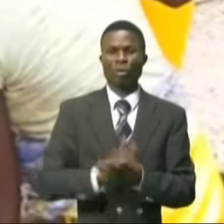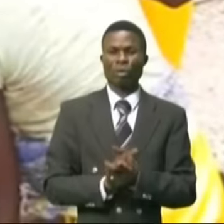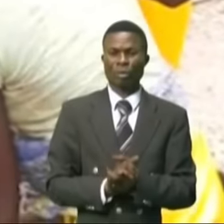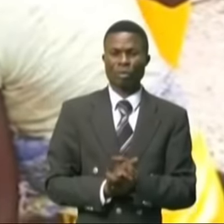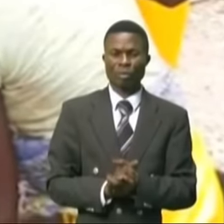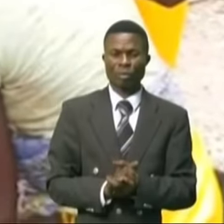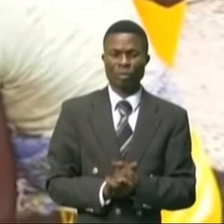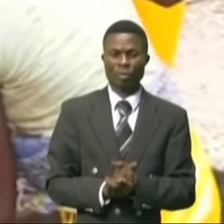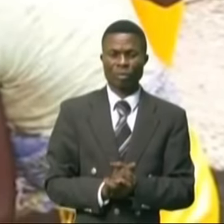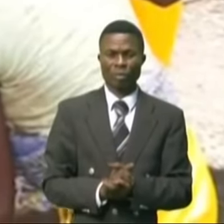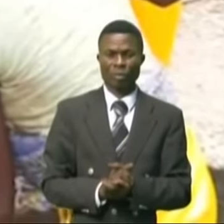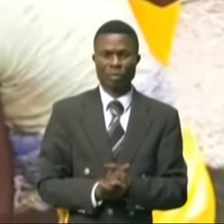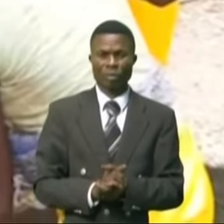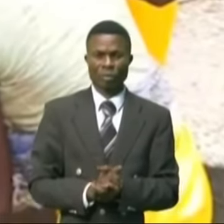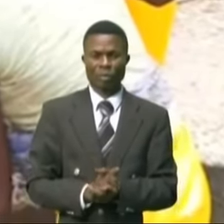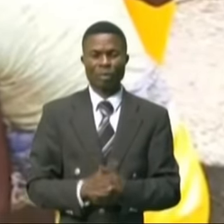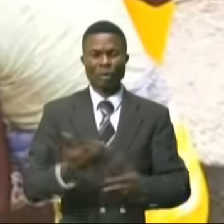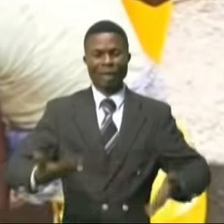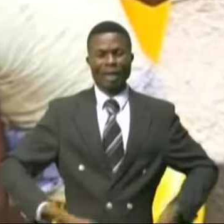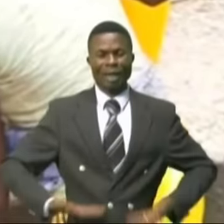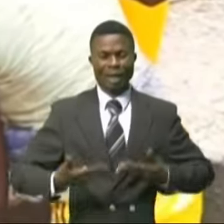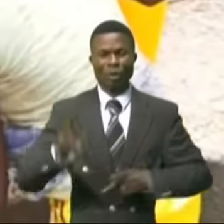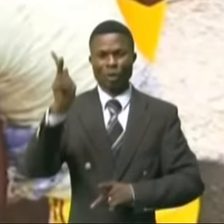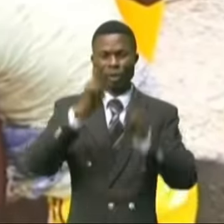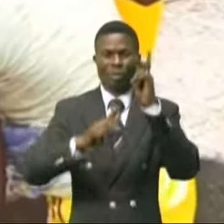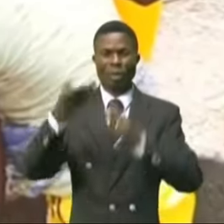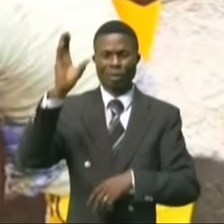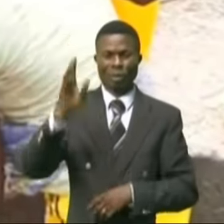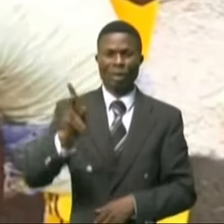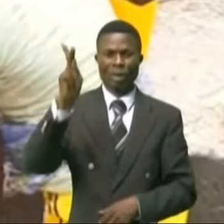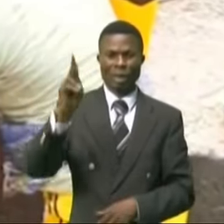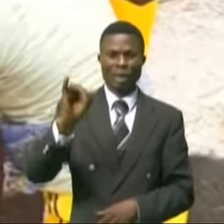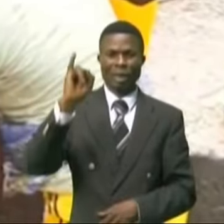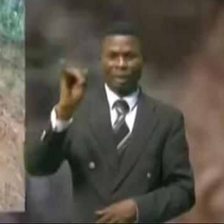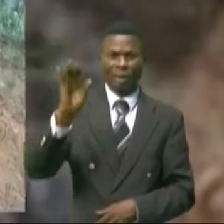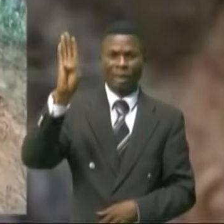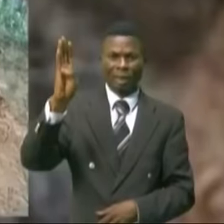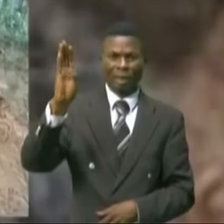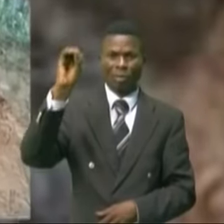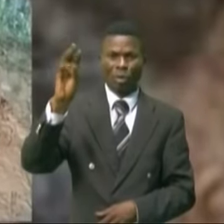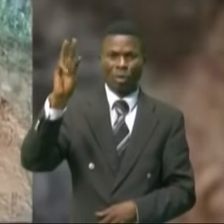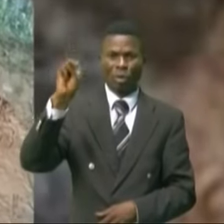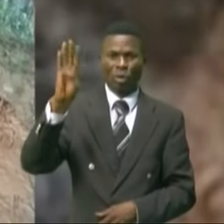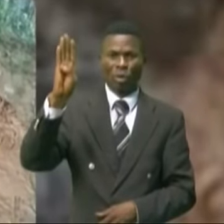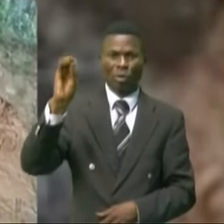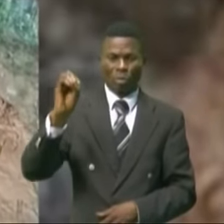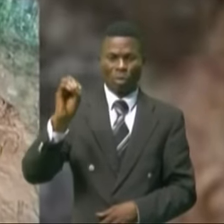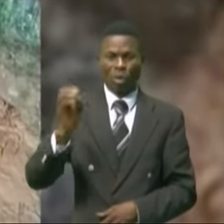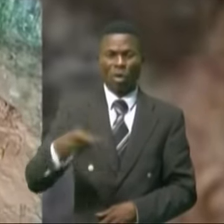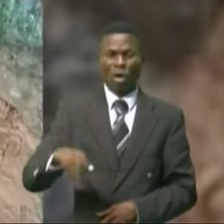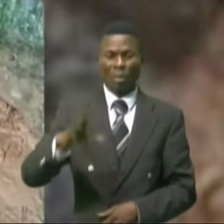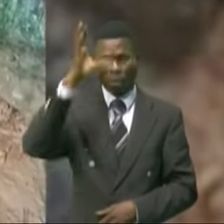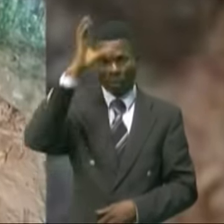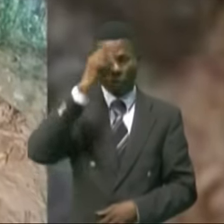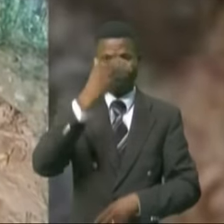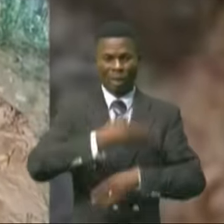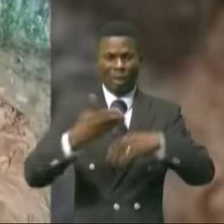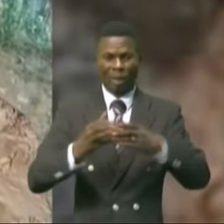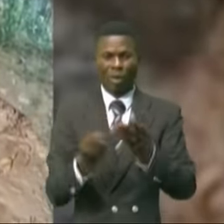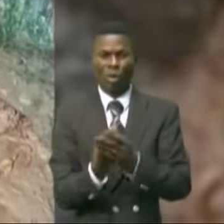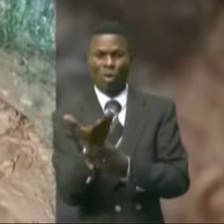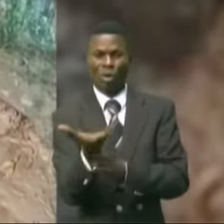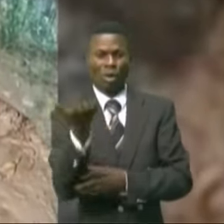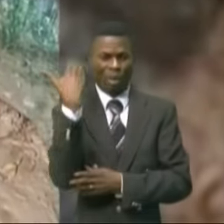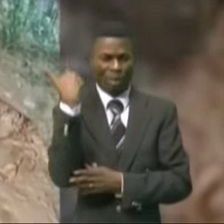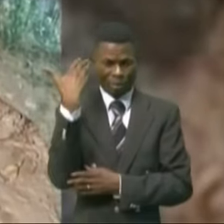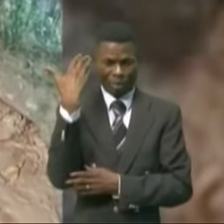C'est un ouf de soulagement pour les habitants du village Kibombo dans la province du Kwilu avec la construction des sources d'eau que les